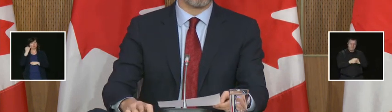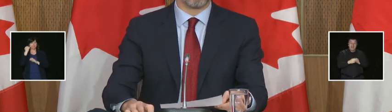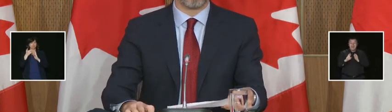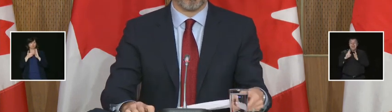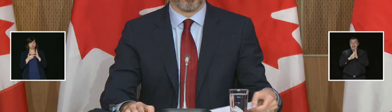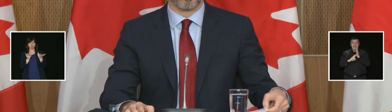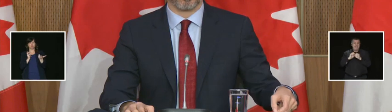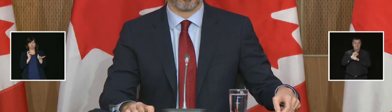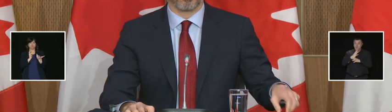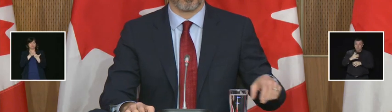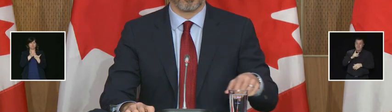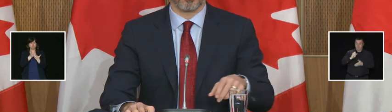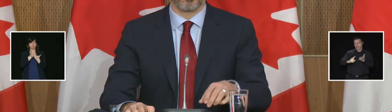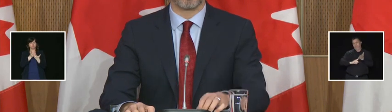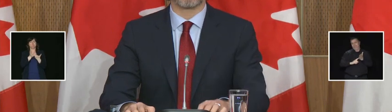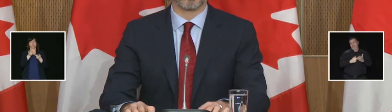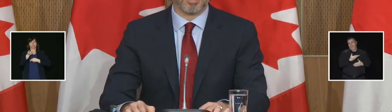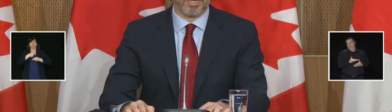fixe